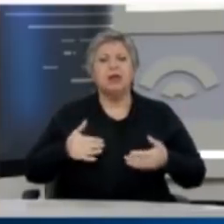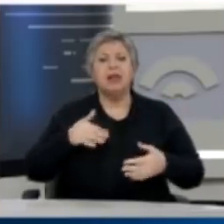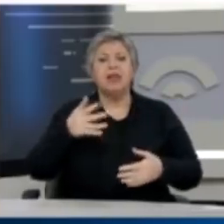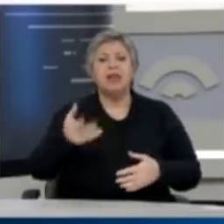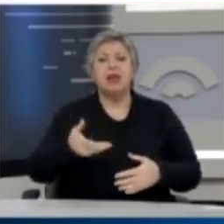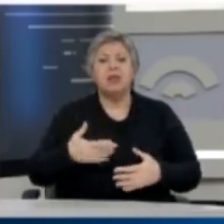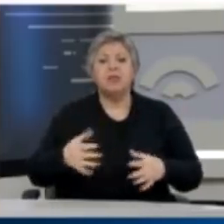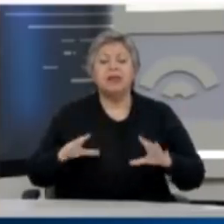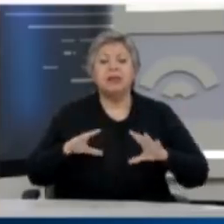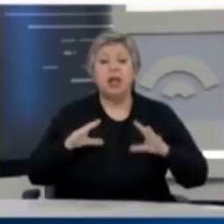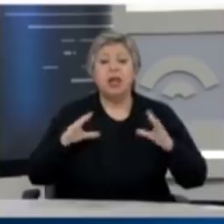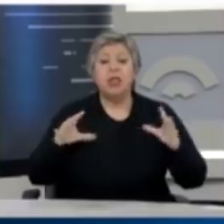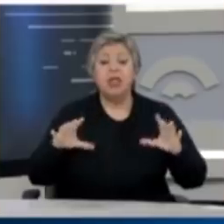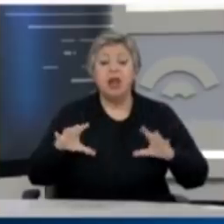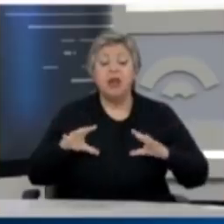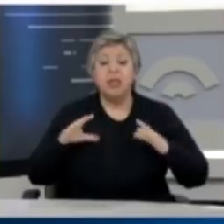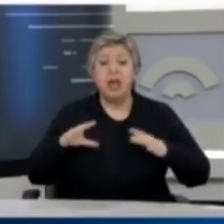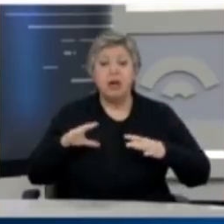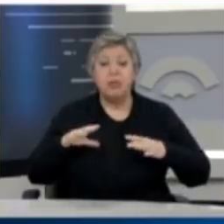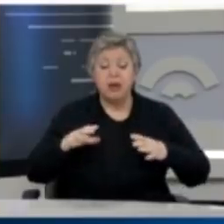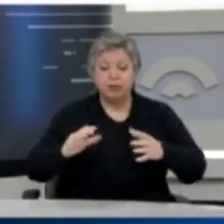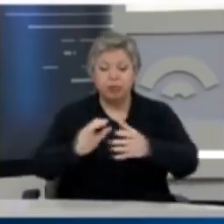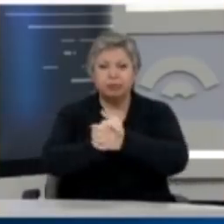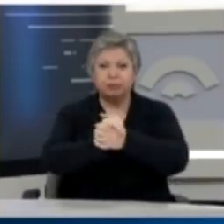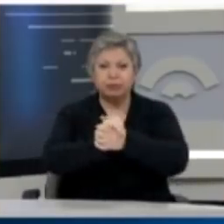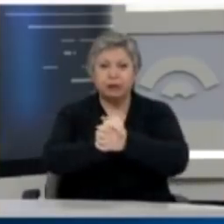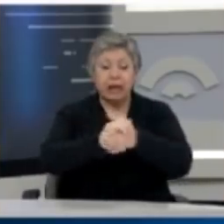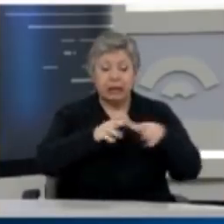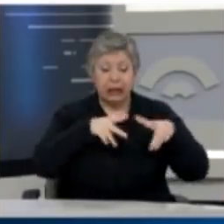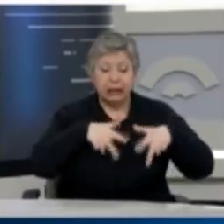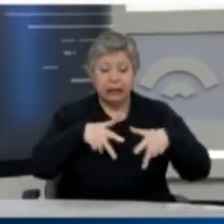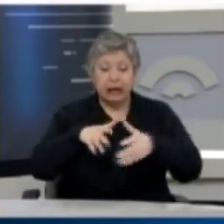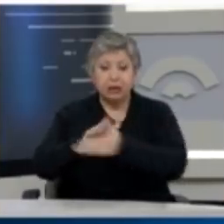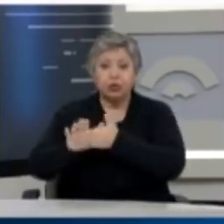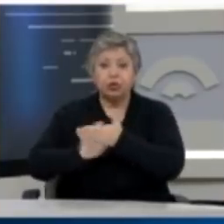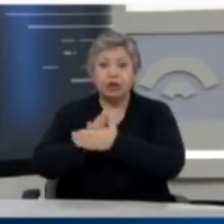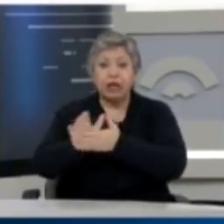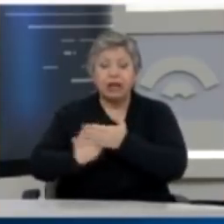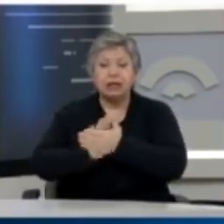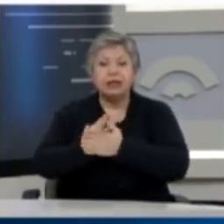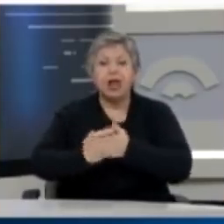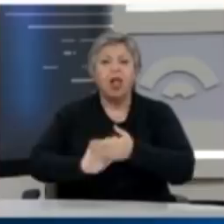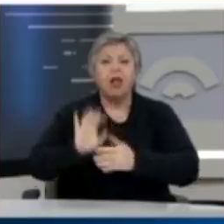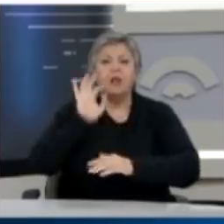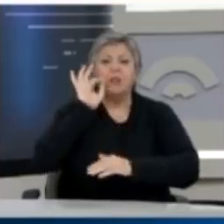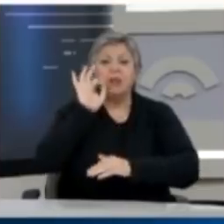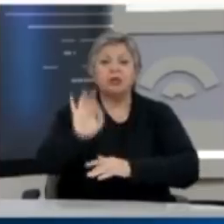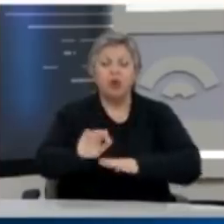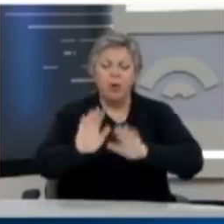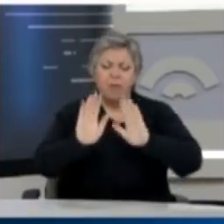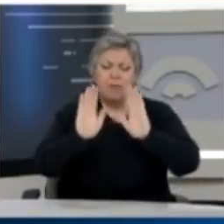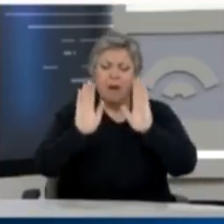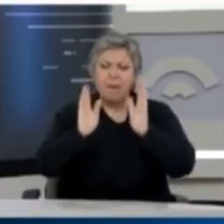οικονομικός επιχειρηματικός εναγκαλισμός κράτους-εκκλησίας, ο οποίος είναι ξεπερασμένος